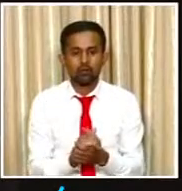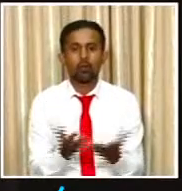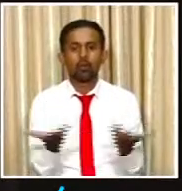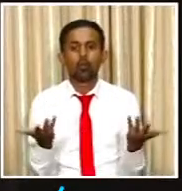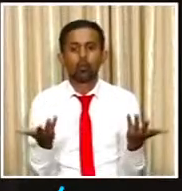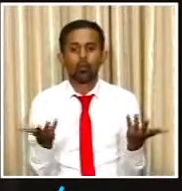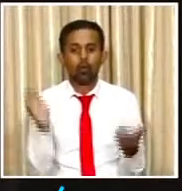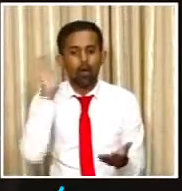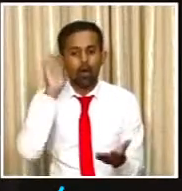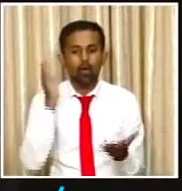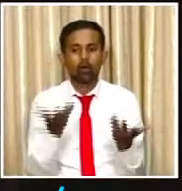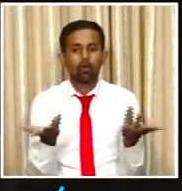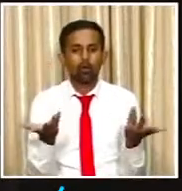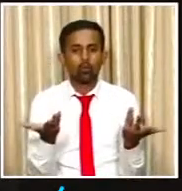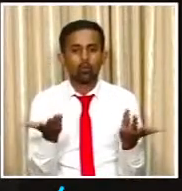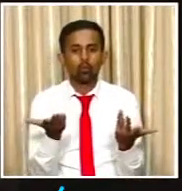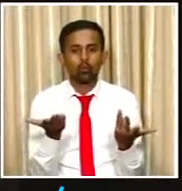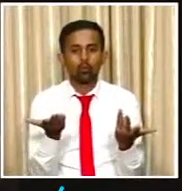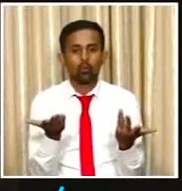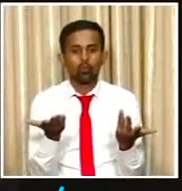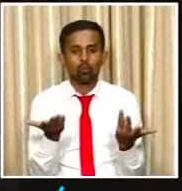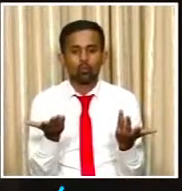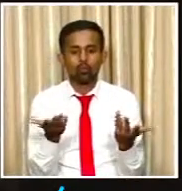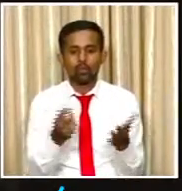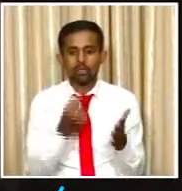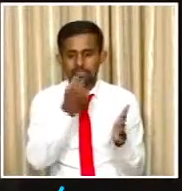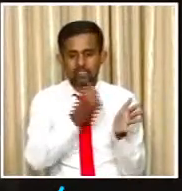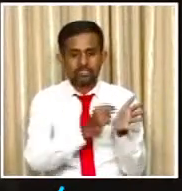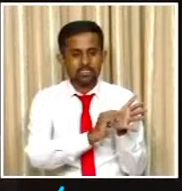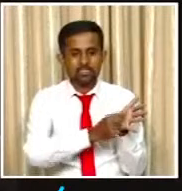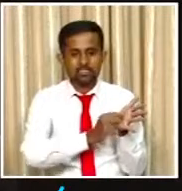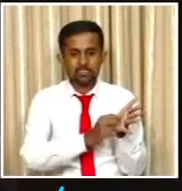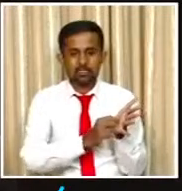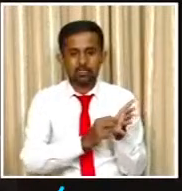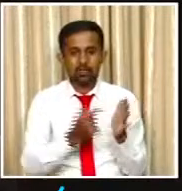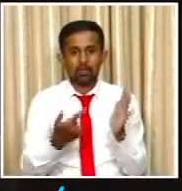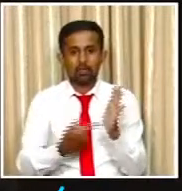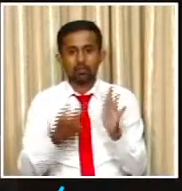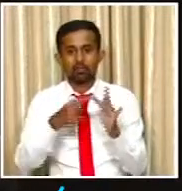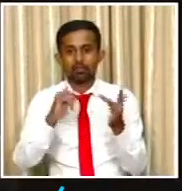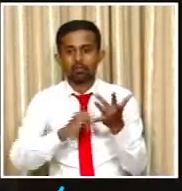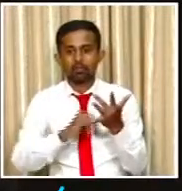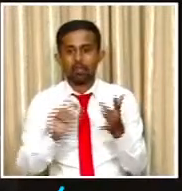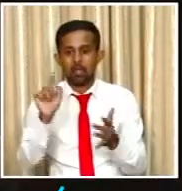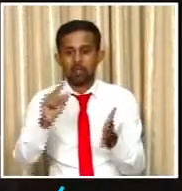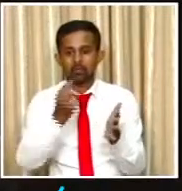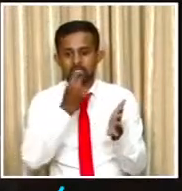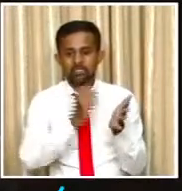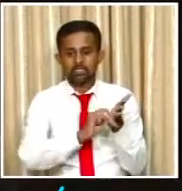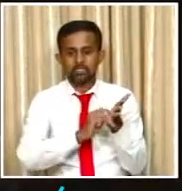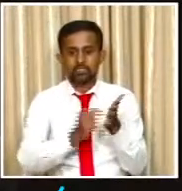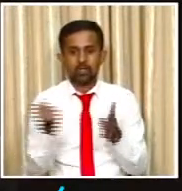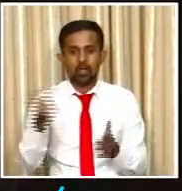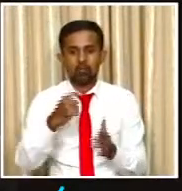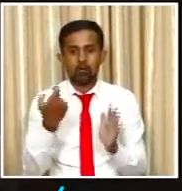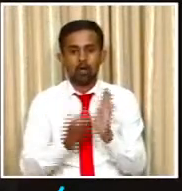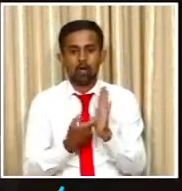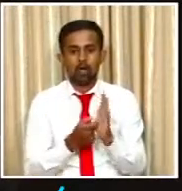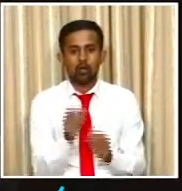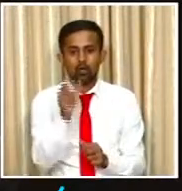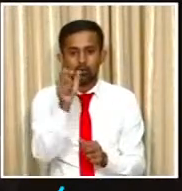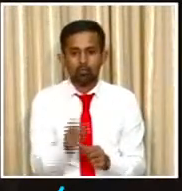මේව අහගෙන ඉන්න මේ මේ හිටපු මේ ඔය මේ ටිපෙක්ස් කරලා මේ අර තිස්ස කුට්ටිය ආරච්චිගේ නම ටිපෙක්ස් කරලා ආපු රංජිත් මද්දම